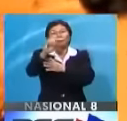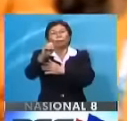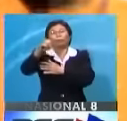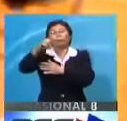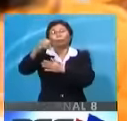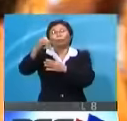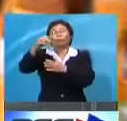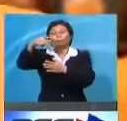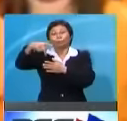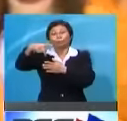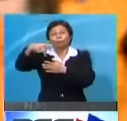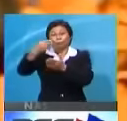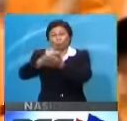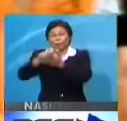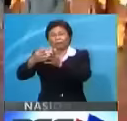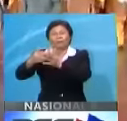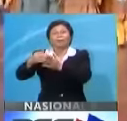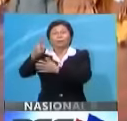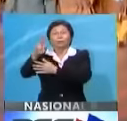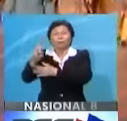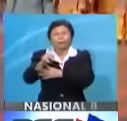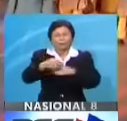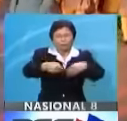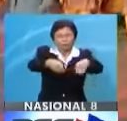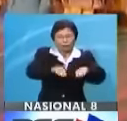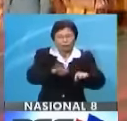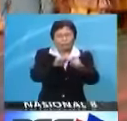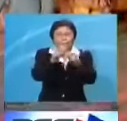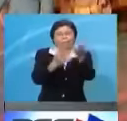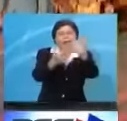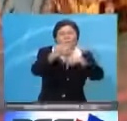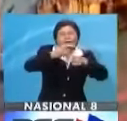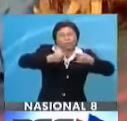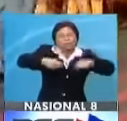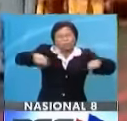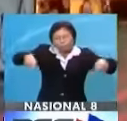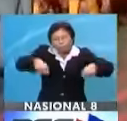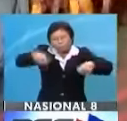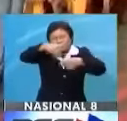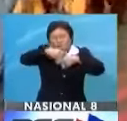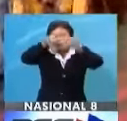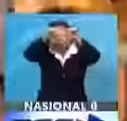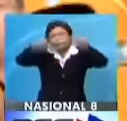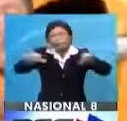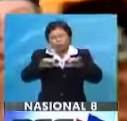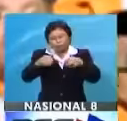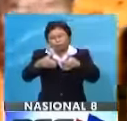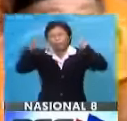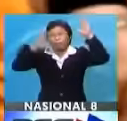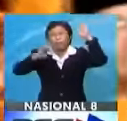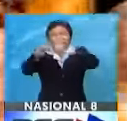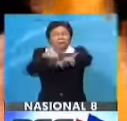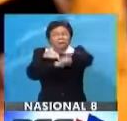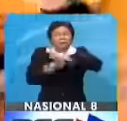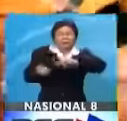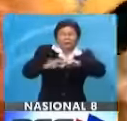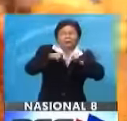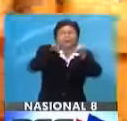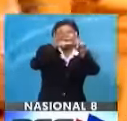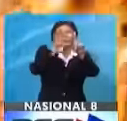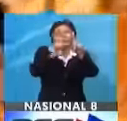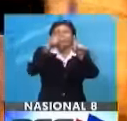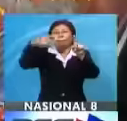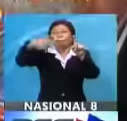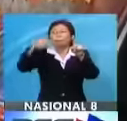selepas seorang atlet menyebabkan permaidani terbakar selepas dia cuba memasak di dalam asrama. Skuad negara turut didenda tambahan